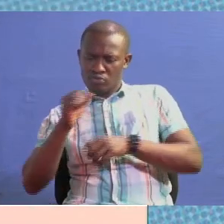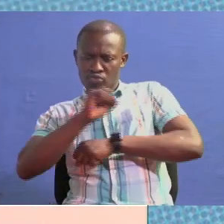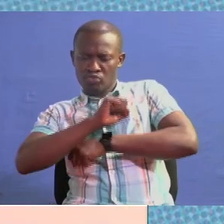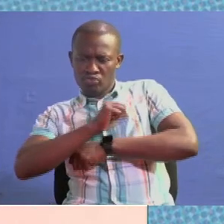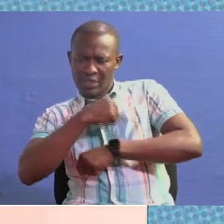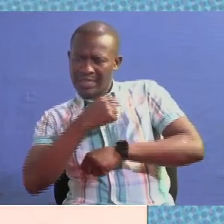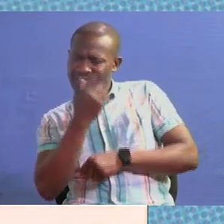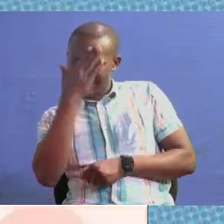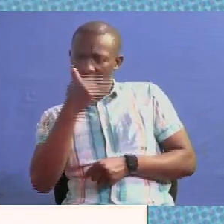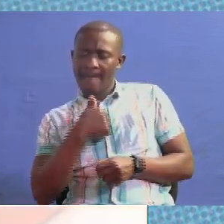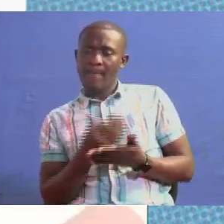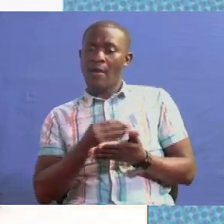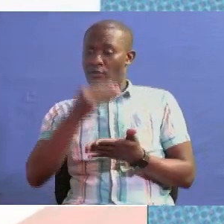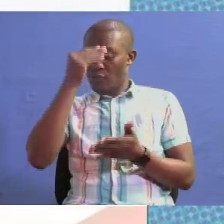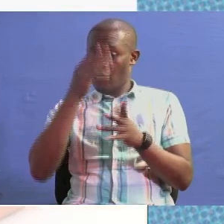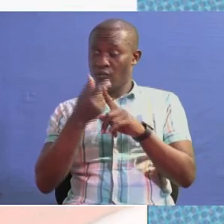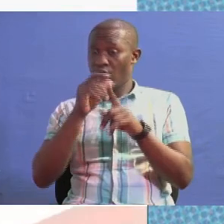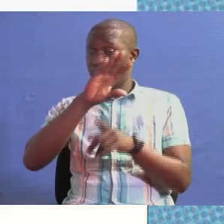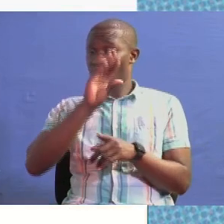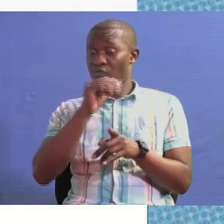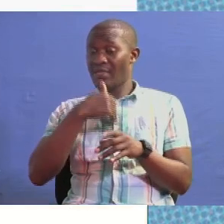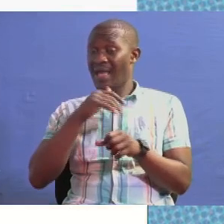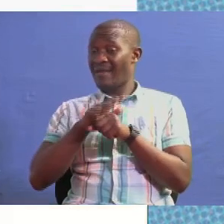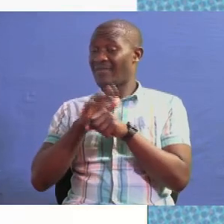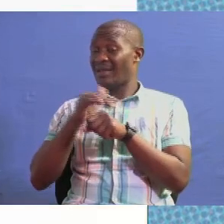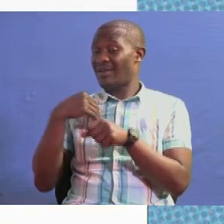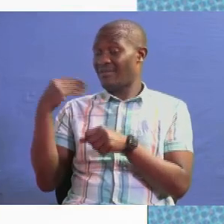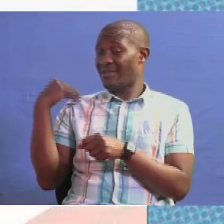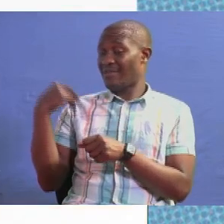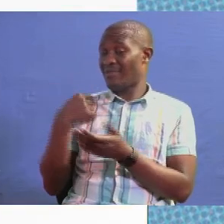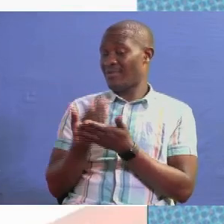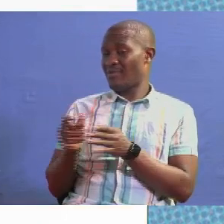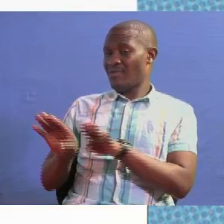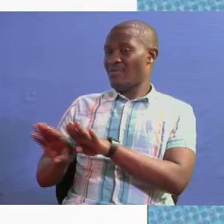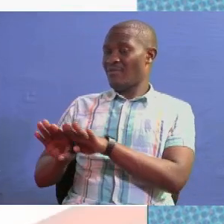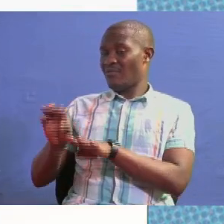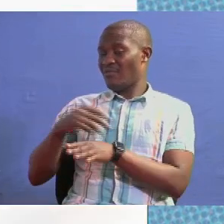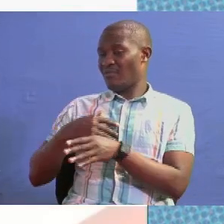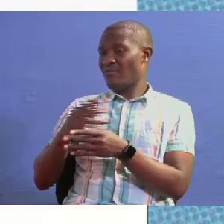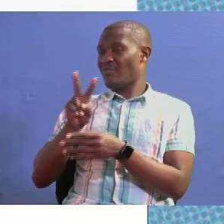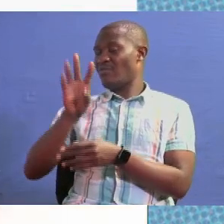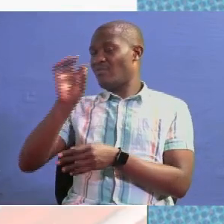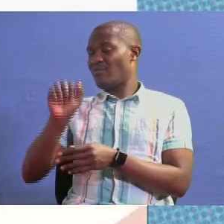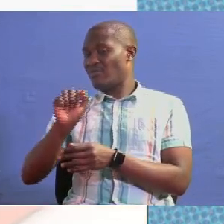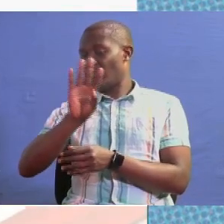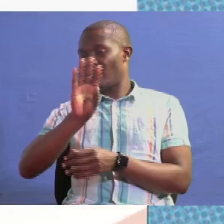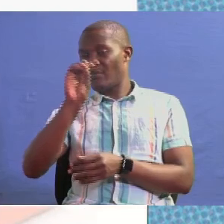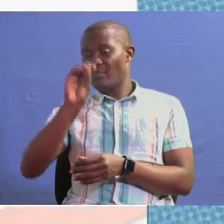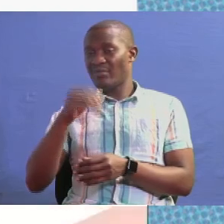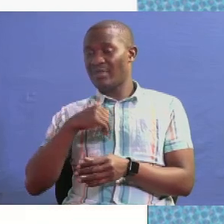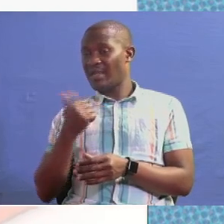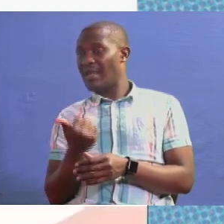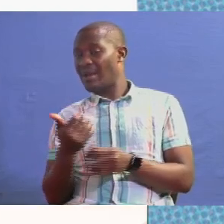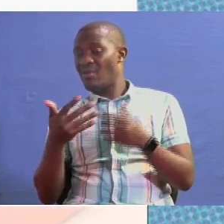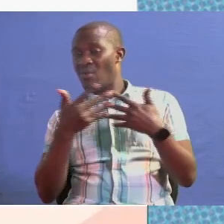kuwa wanafunzi kutoka Afrika wana kiwango cha juu cha kukataliwa visa kwa zaidi ya 50%, wakati kwa wanafunzi wa